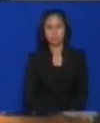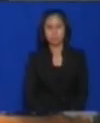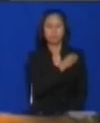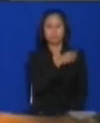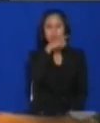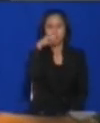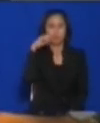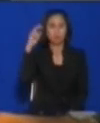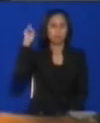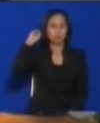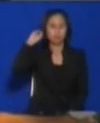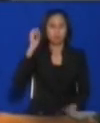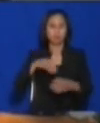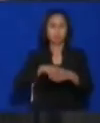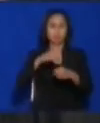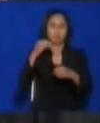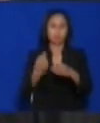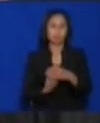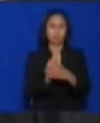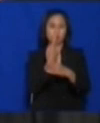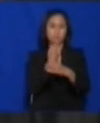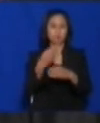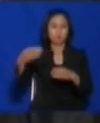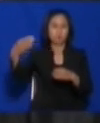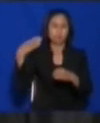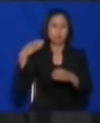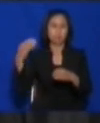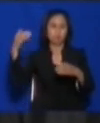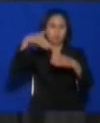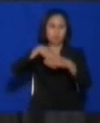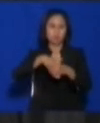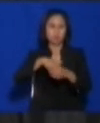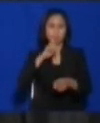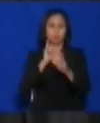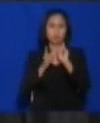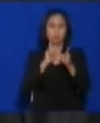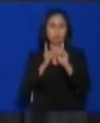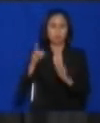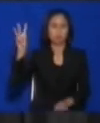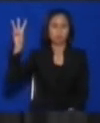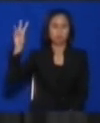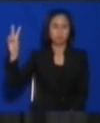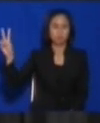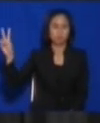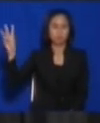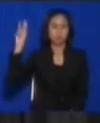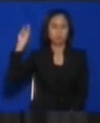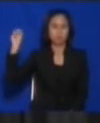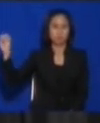Hai sebelum kita memasuki acara pemaparan visi dan misi masing-masing calon